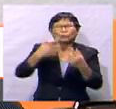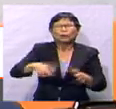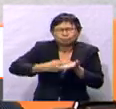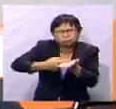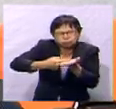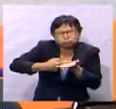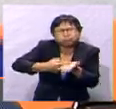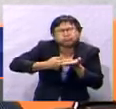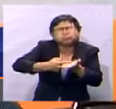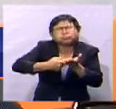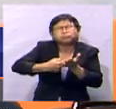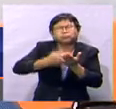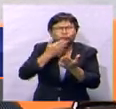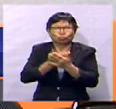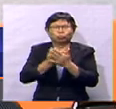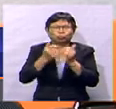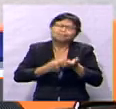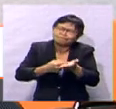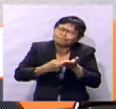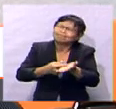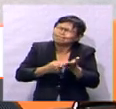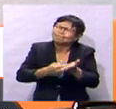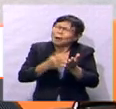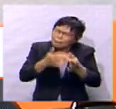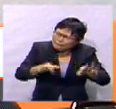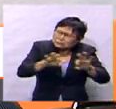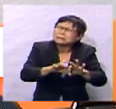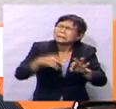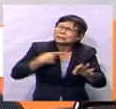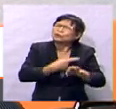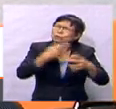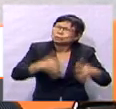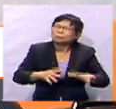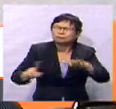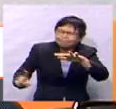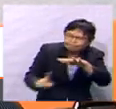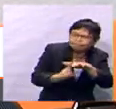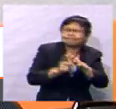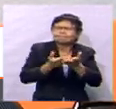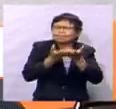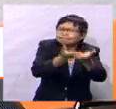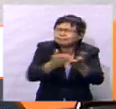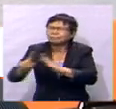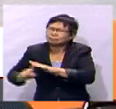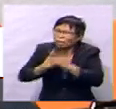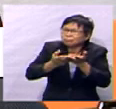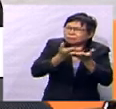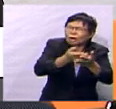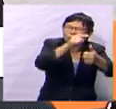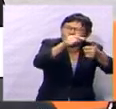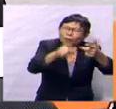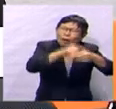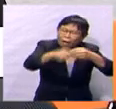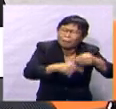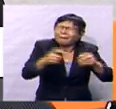yang agak baik, agak bermakna, di mana kami telah pun menimbulkan beberapa perkara berkenaan